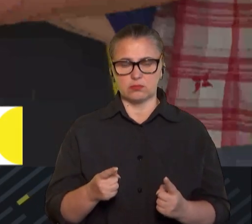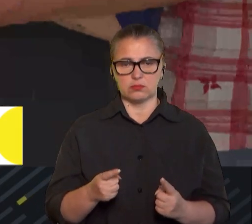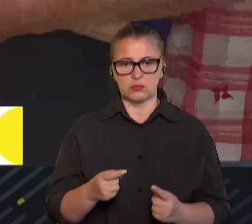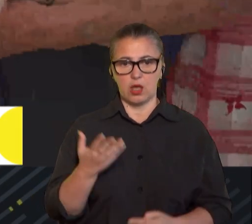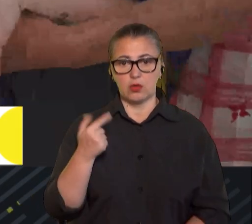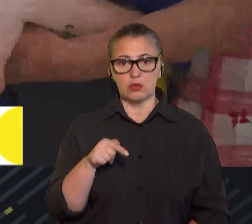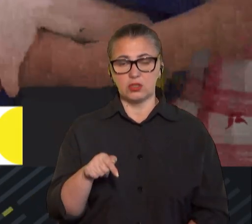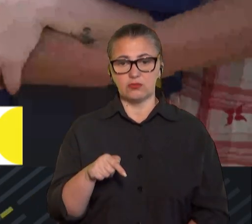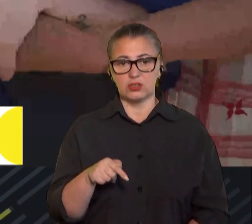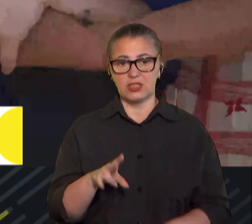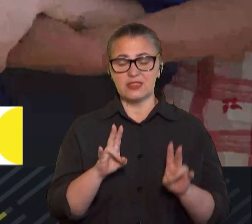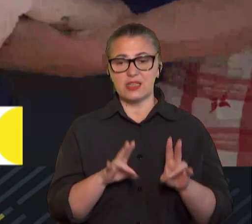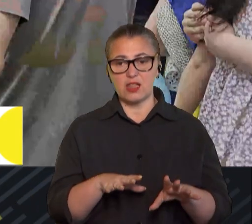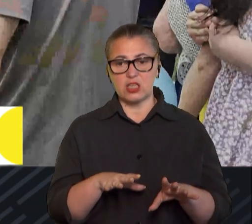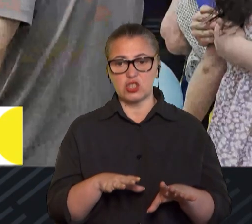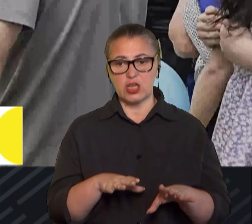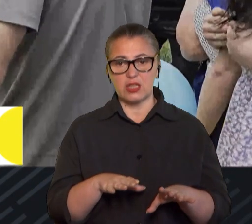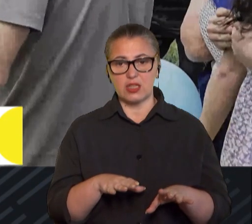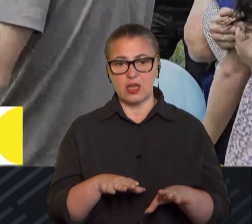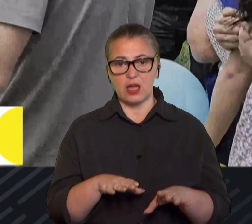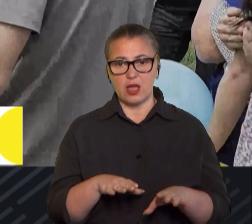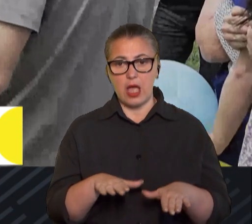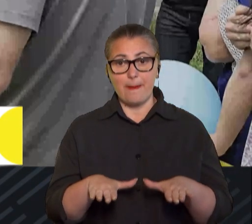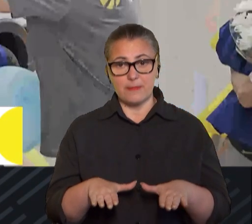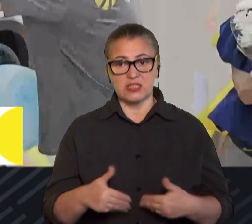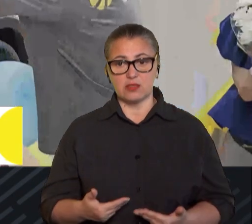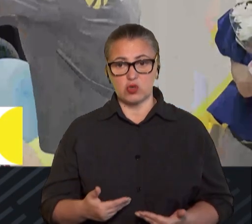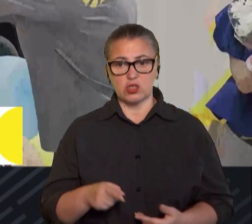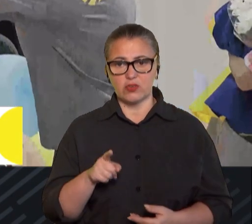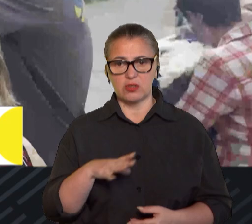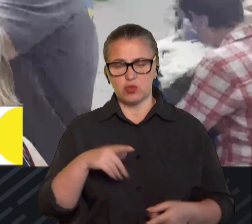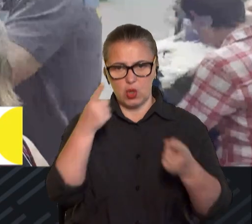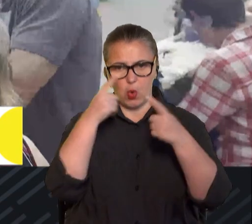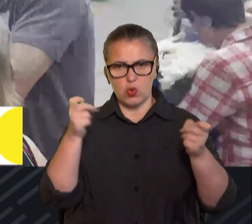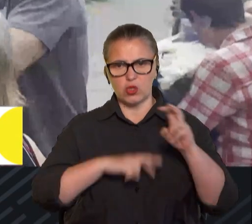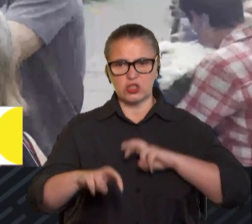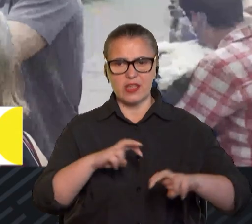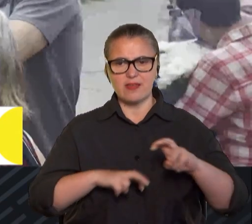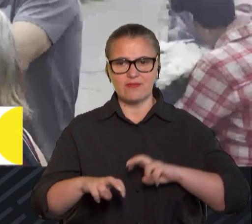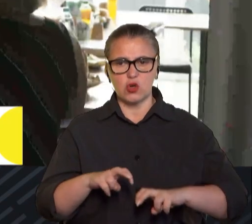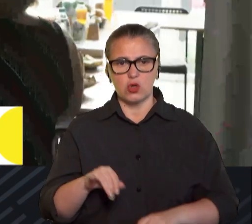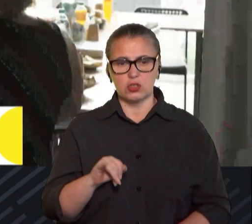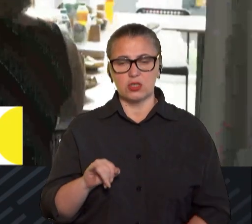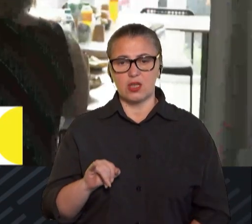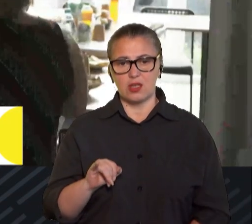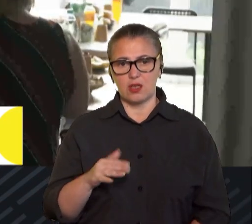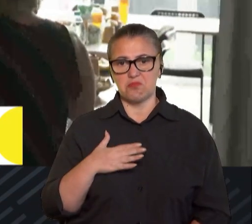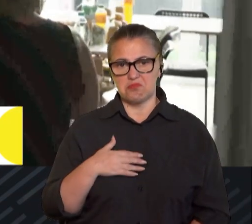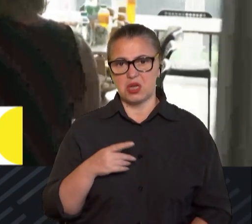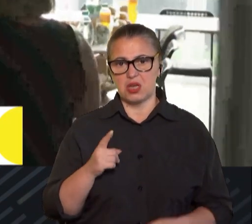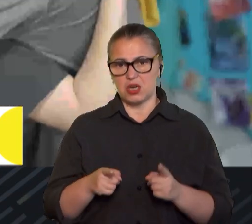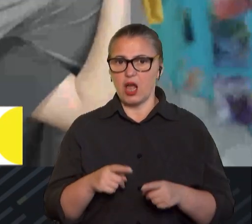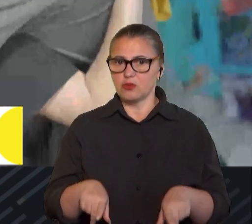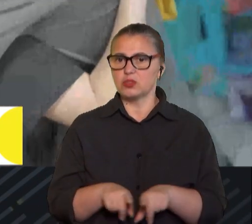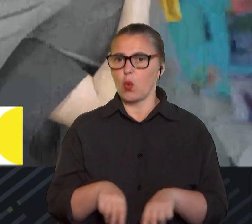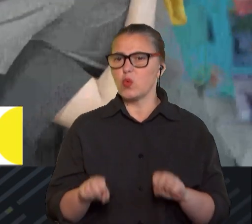вони полишили місцевість, де вони жили, вони були оголошені в розшук, і ми прямо таку реальну